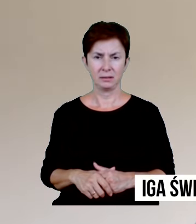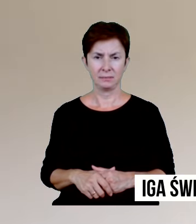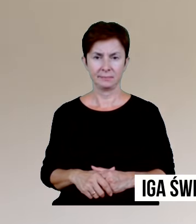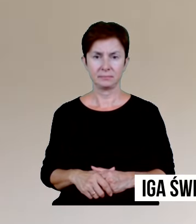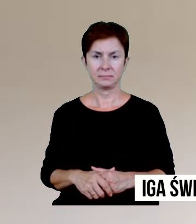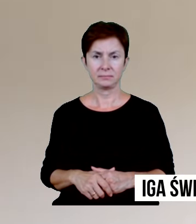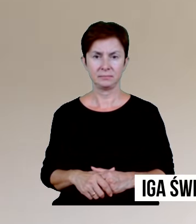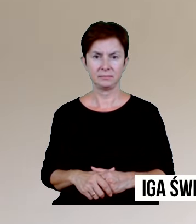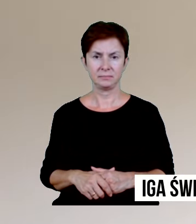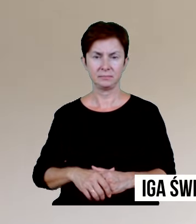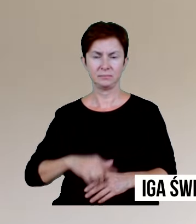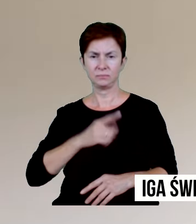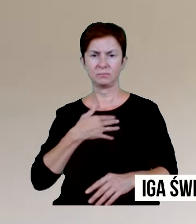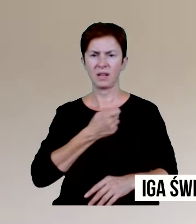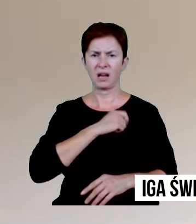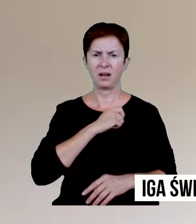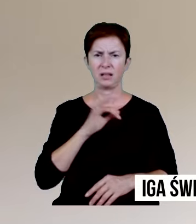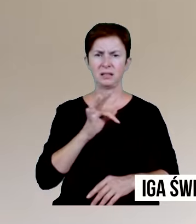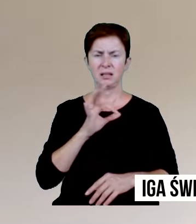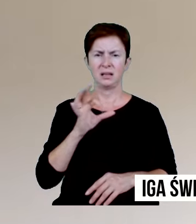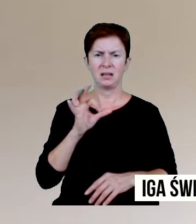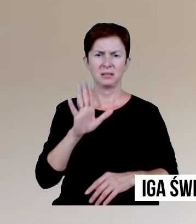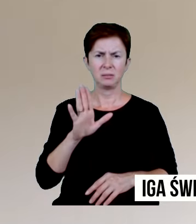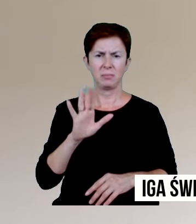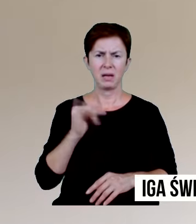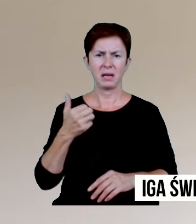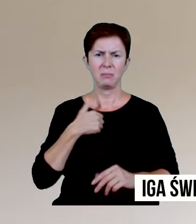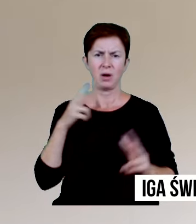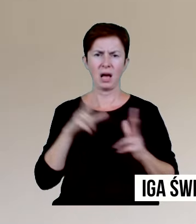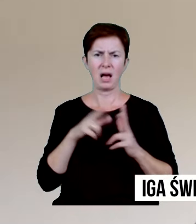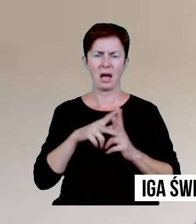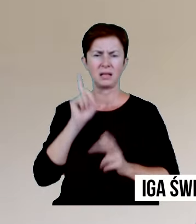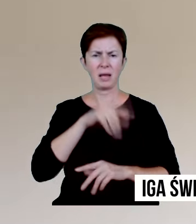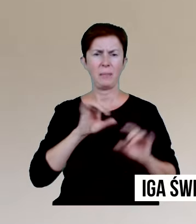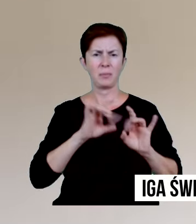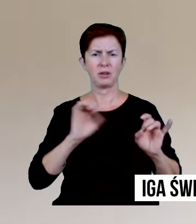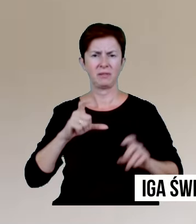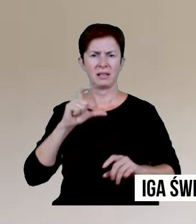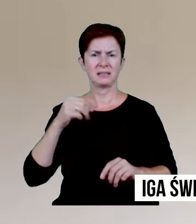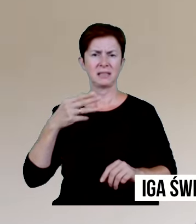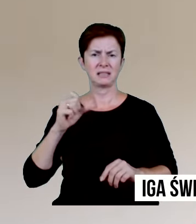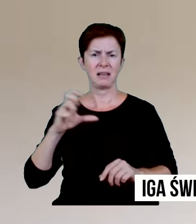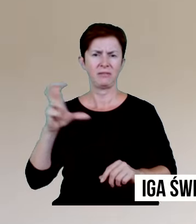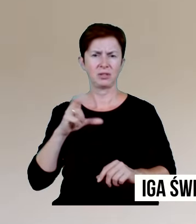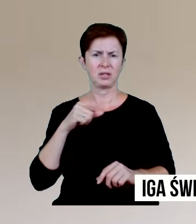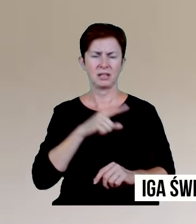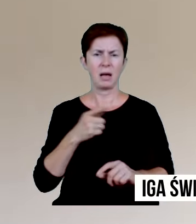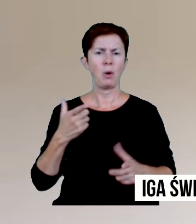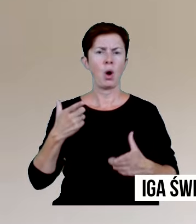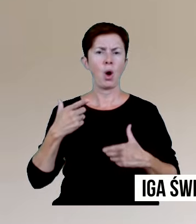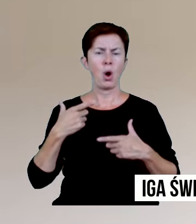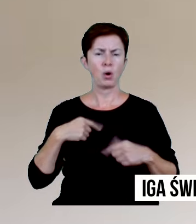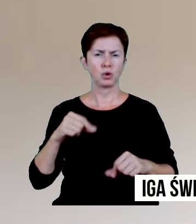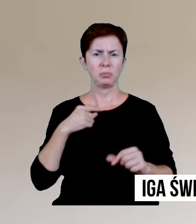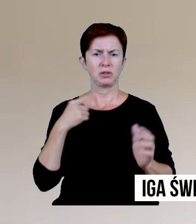jako agent SB, jaka była nagonka na profesora Cęckiewicza. I tam osobiście również wtedy przy